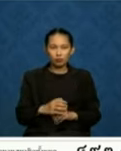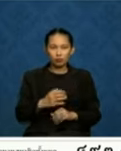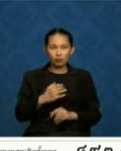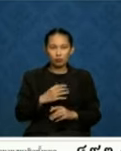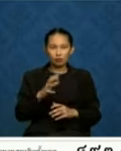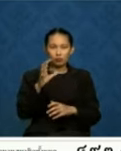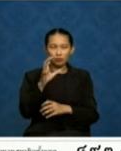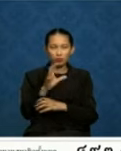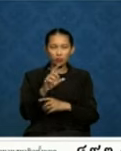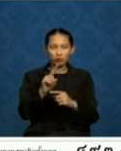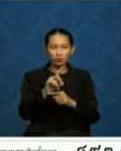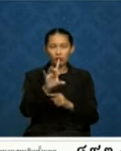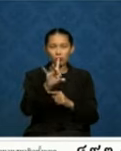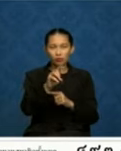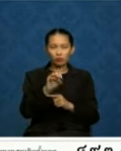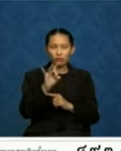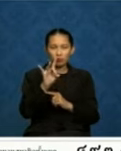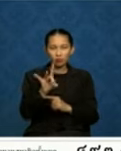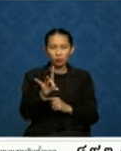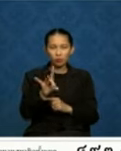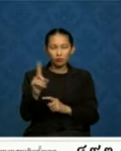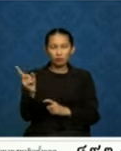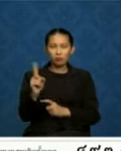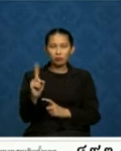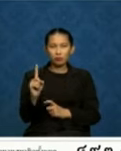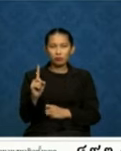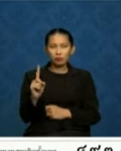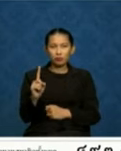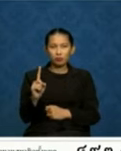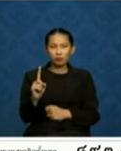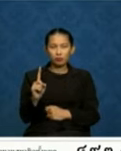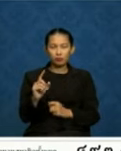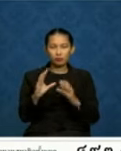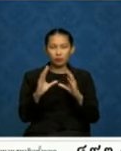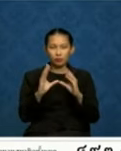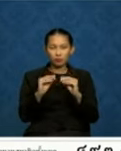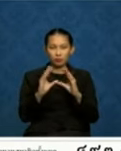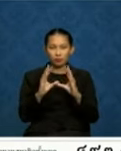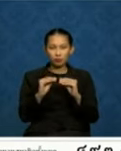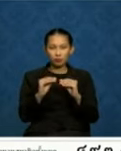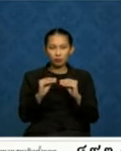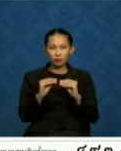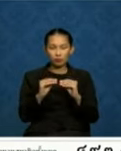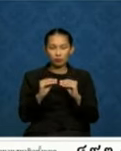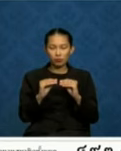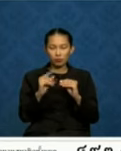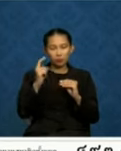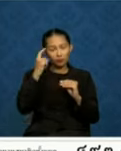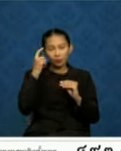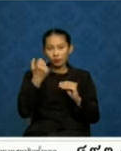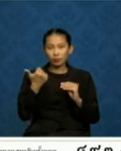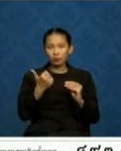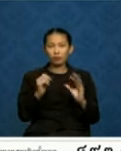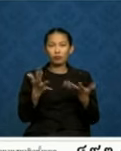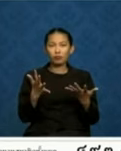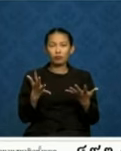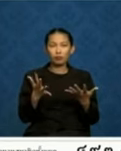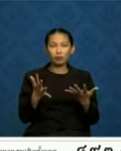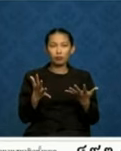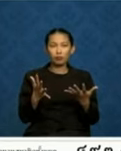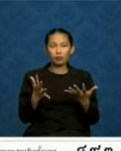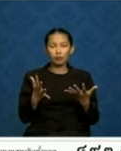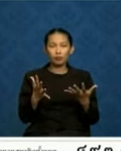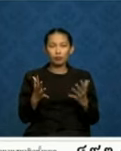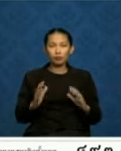ข้อที่88นะครับหากที่ประชุมไม่มีท่านใดเห็นเป็นอย่างอื่นก็ถือว่